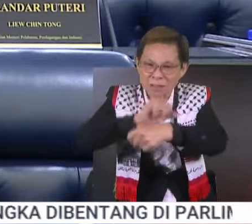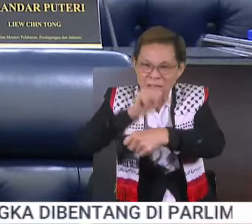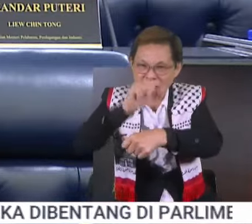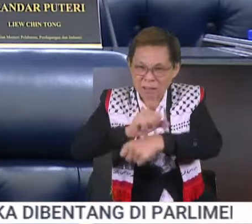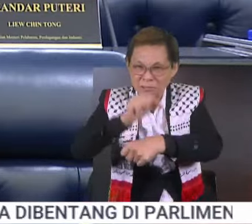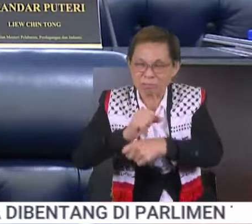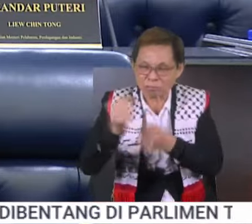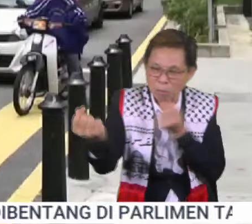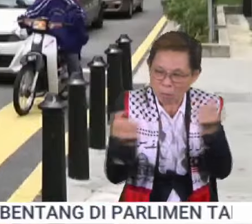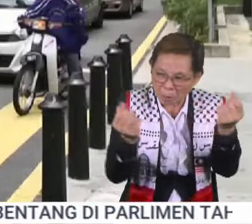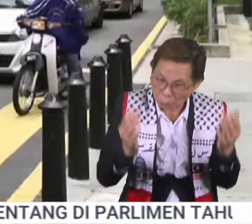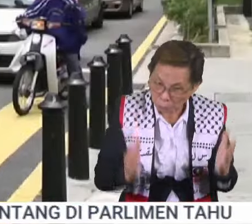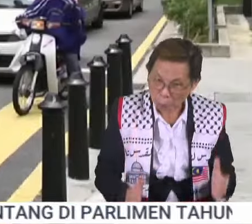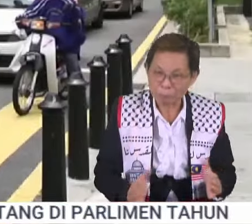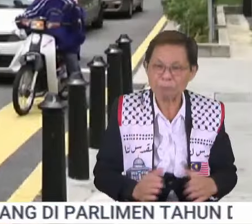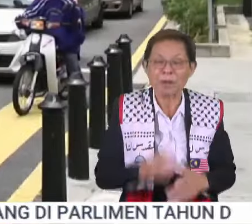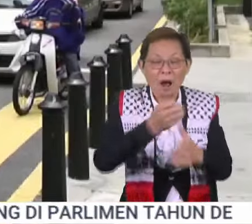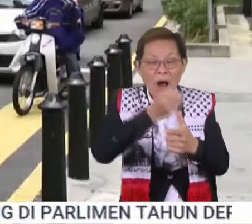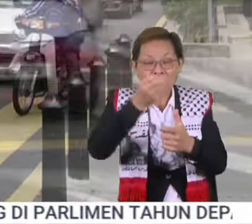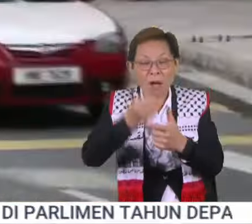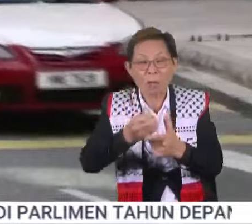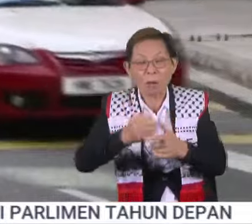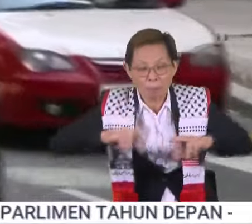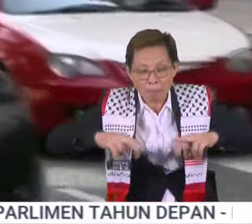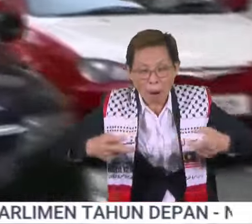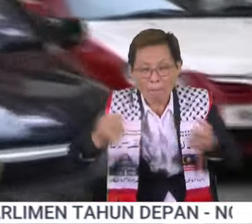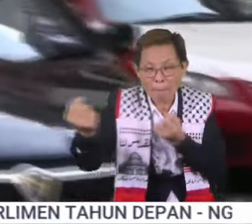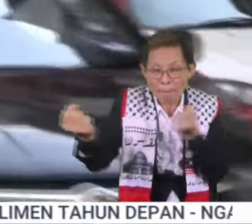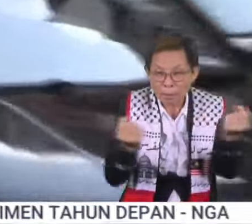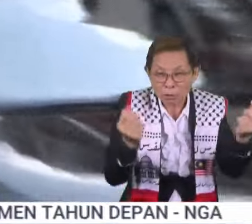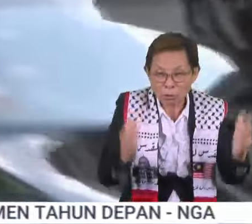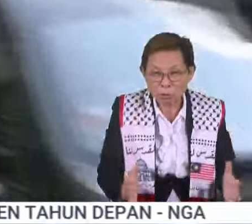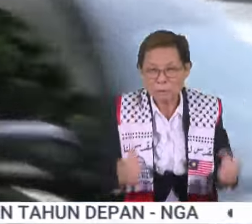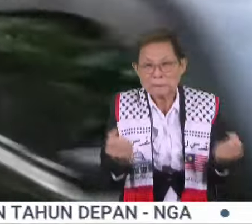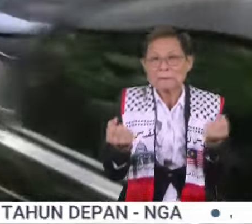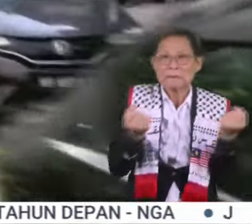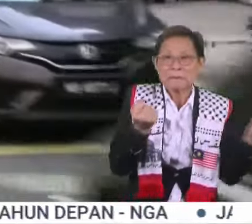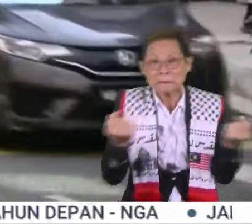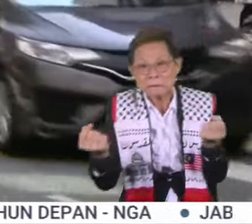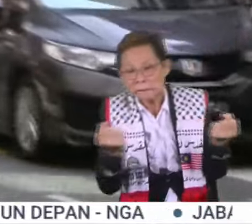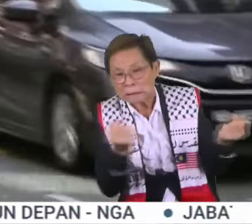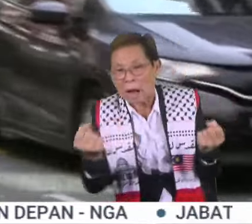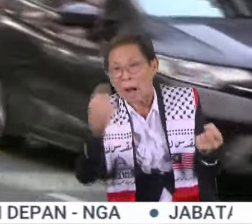kewajipannya sebagai seorang pemandu atau menyebabkan pemanduannya